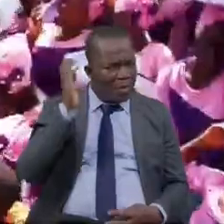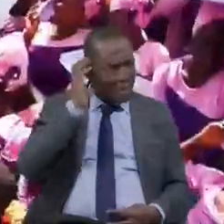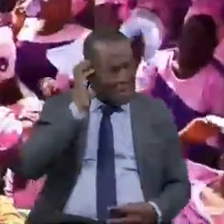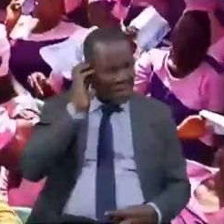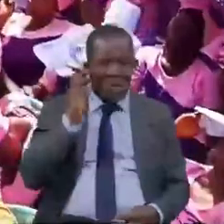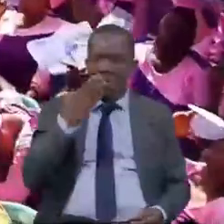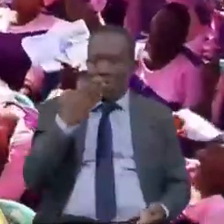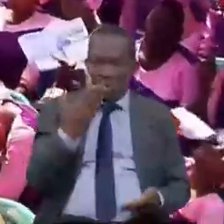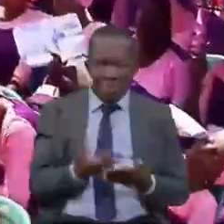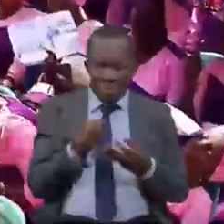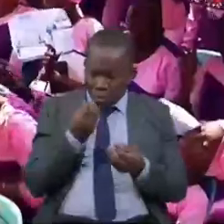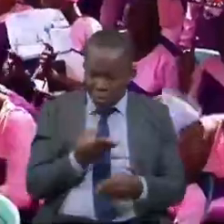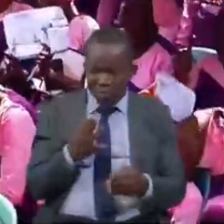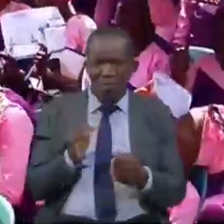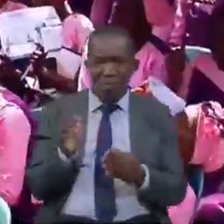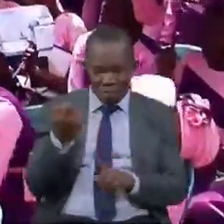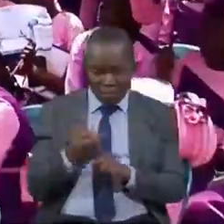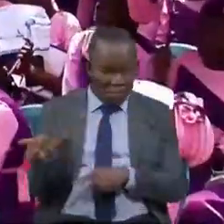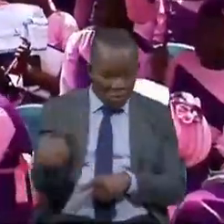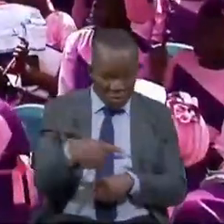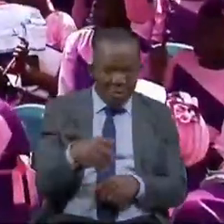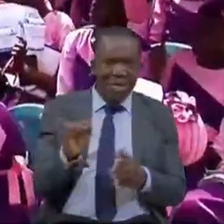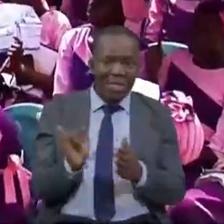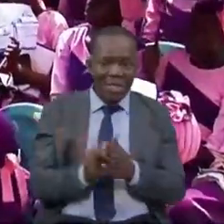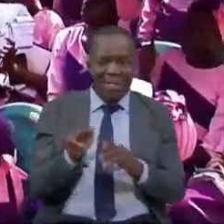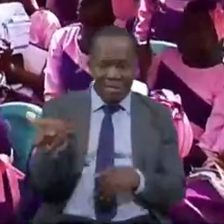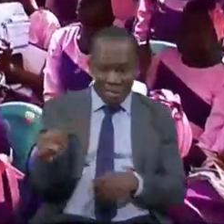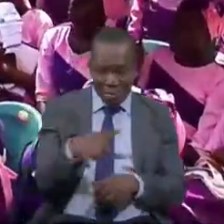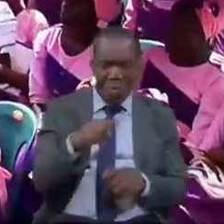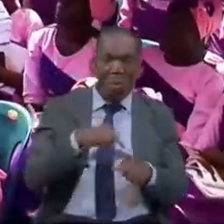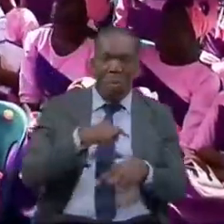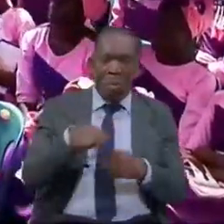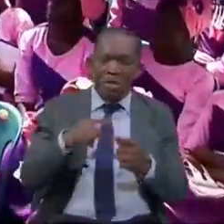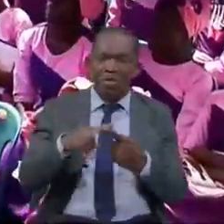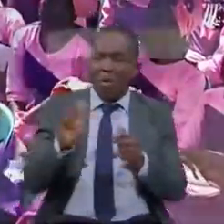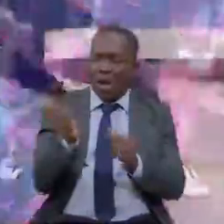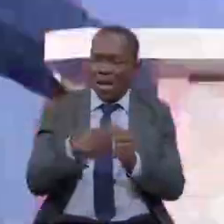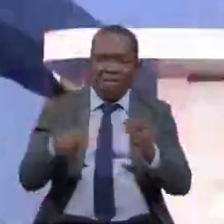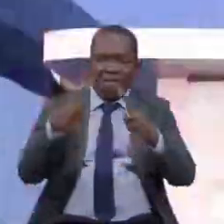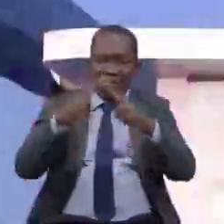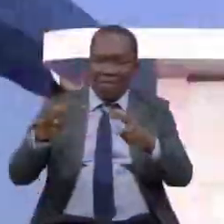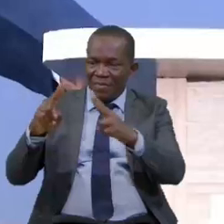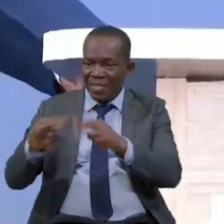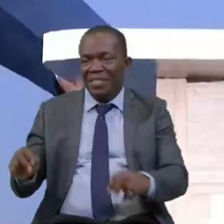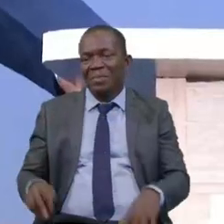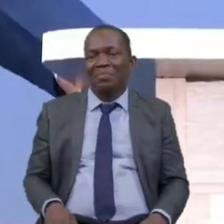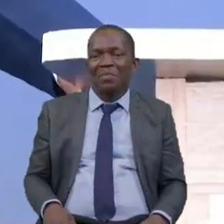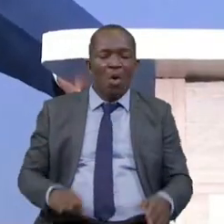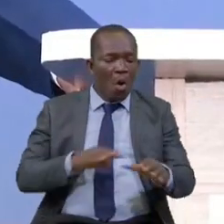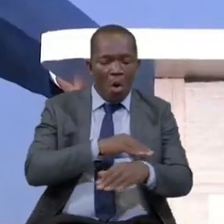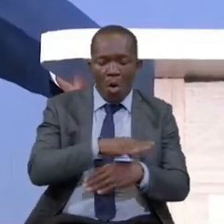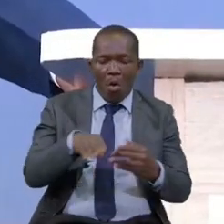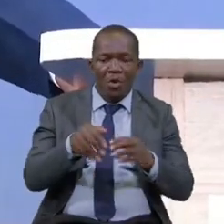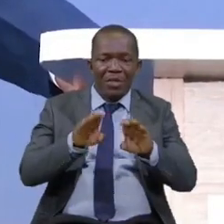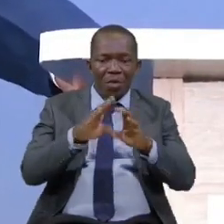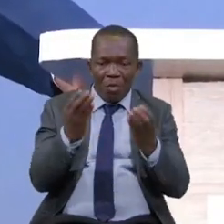part pour que vous alliez dans toutes les villes, dans tous les villages, dans toutes les communautés et